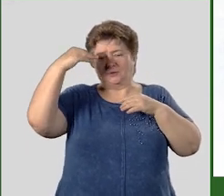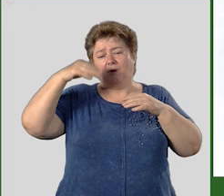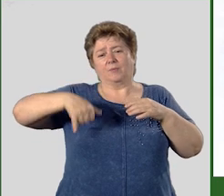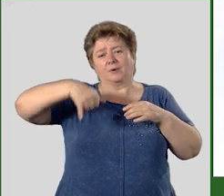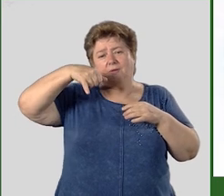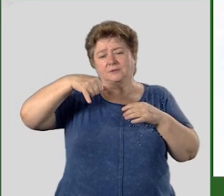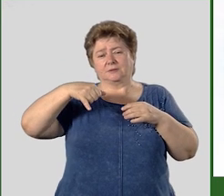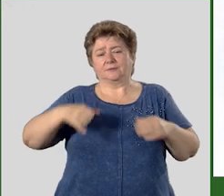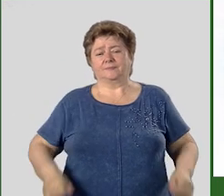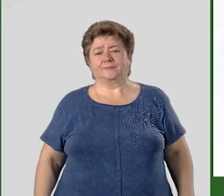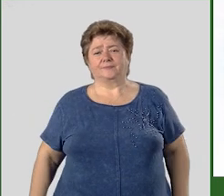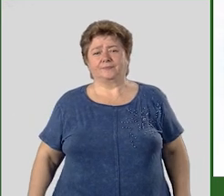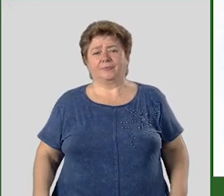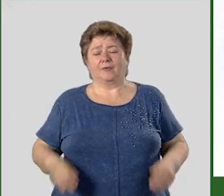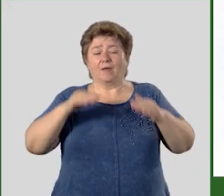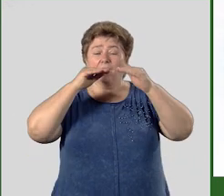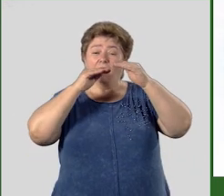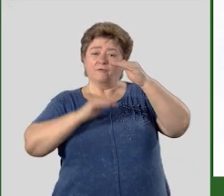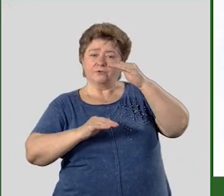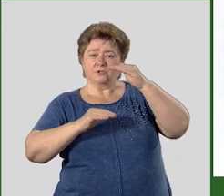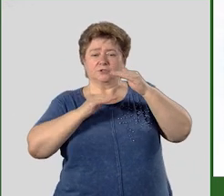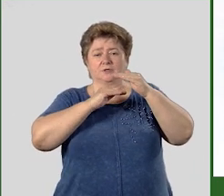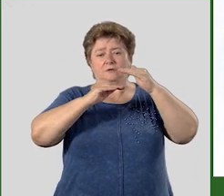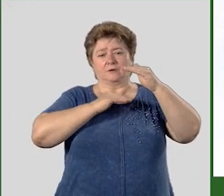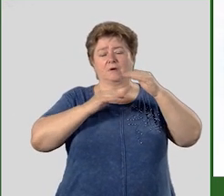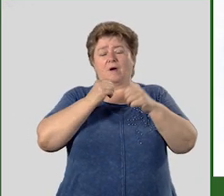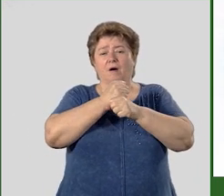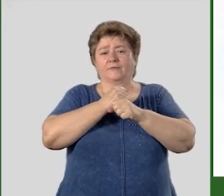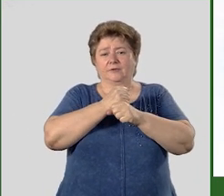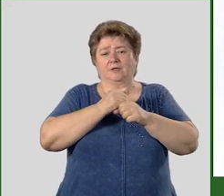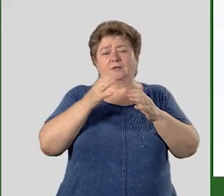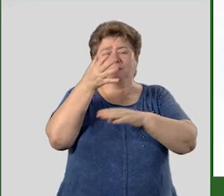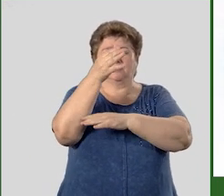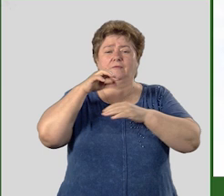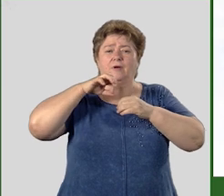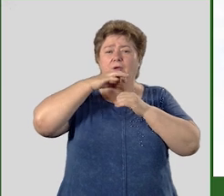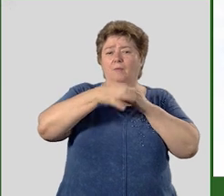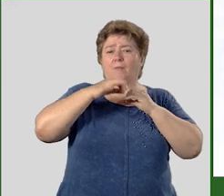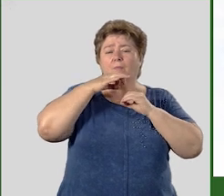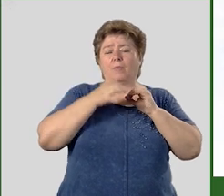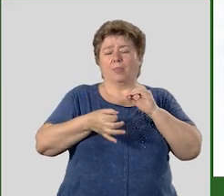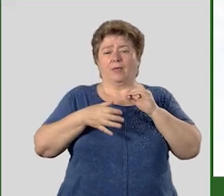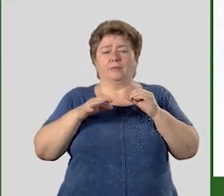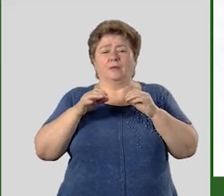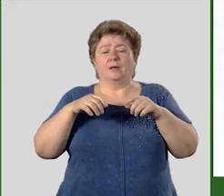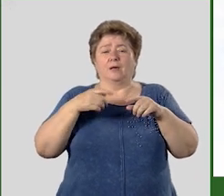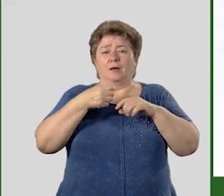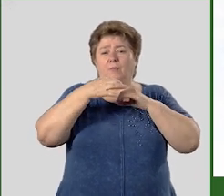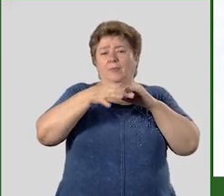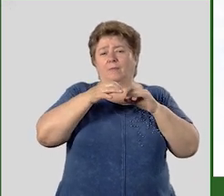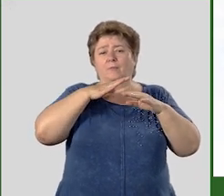корзины. В нижних ярусах кофейное дерево и банан. Бананы –